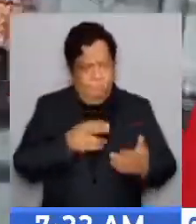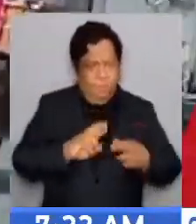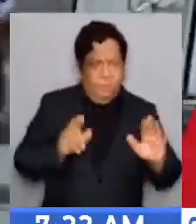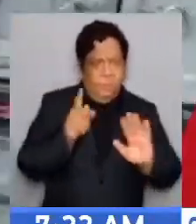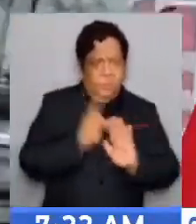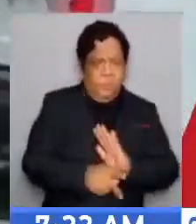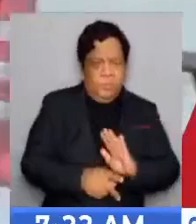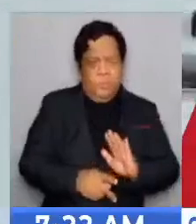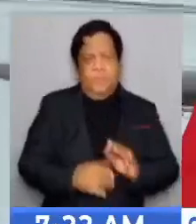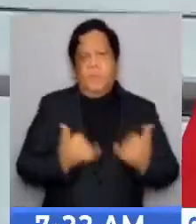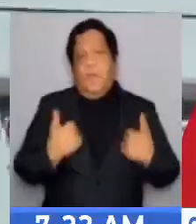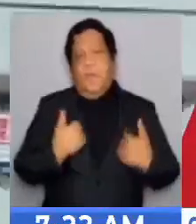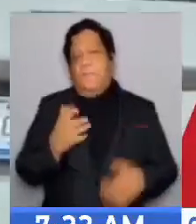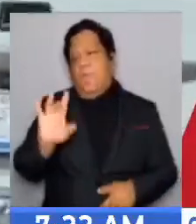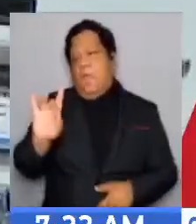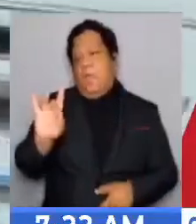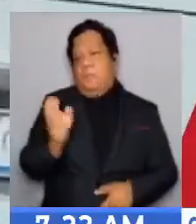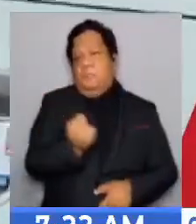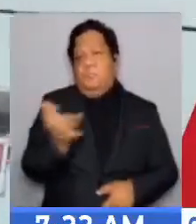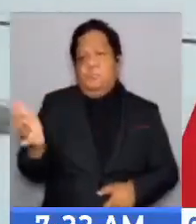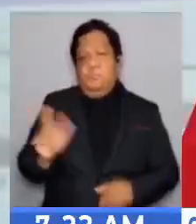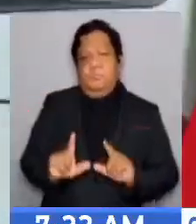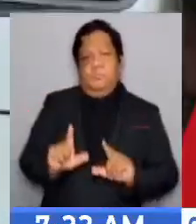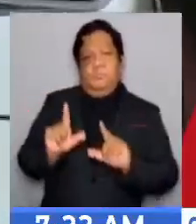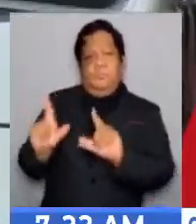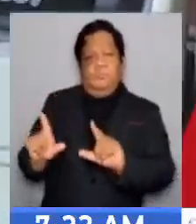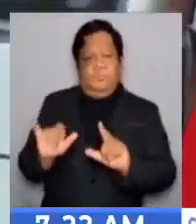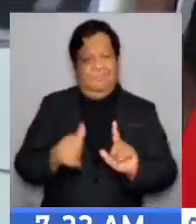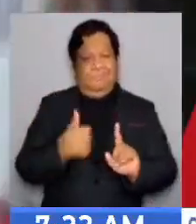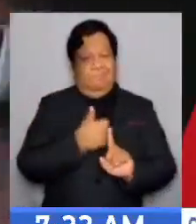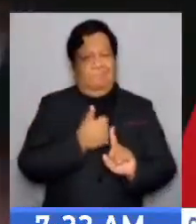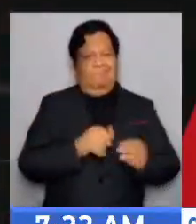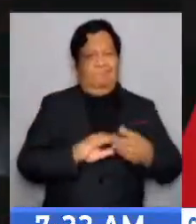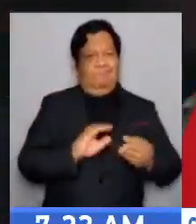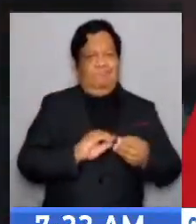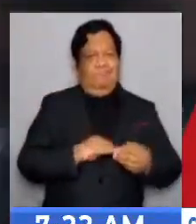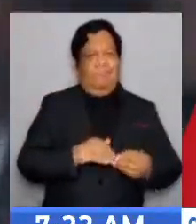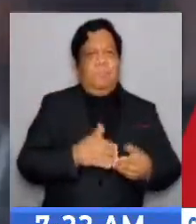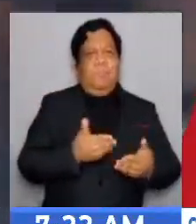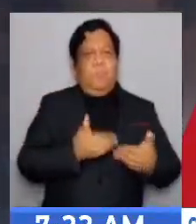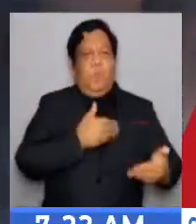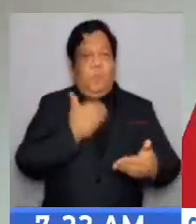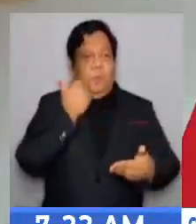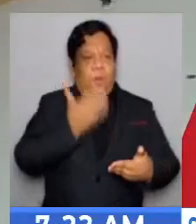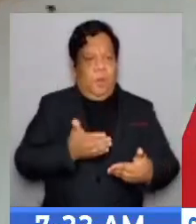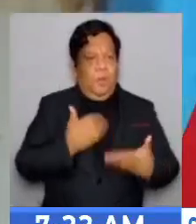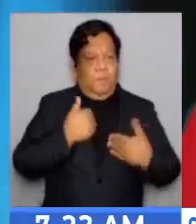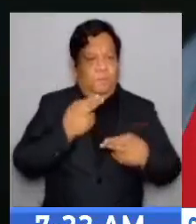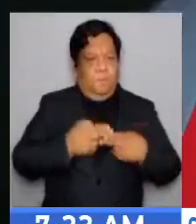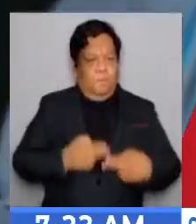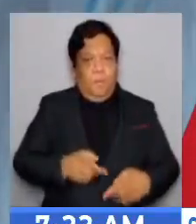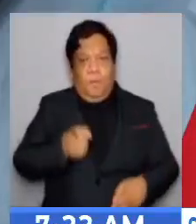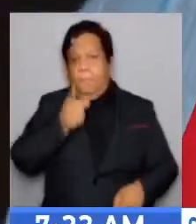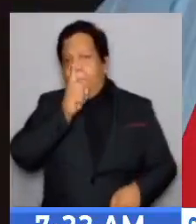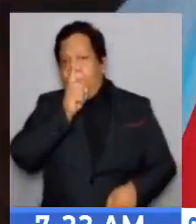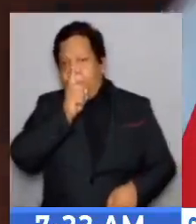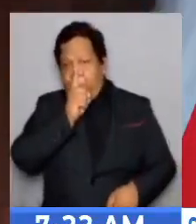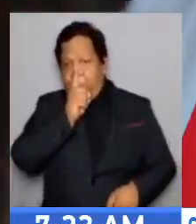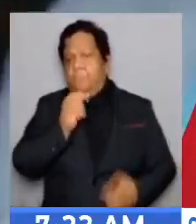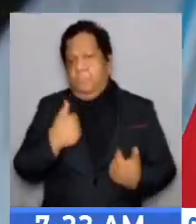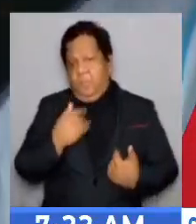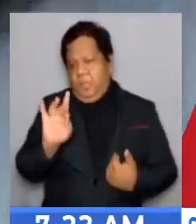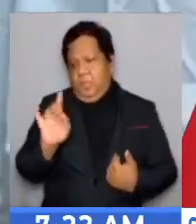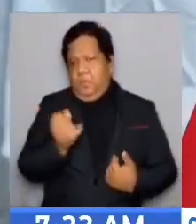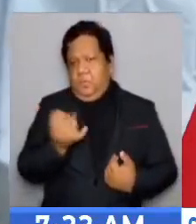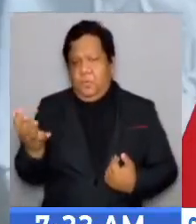na binanggit daw ni Villamor Palanya bago siya mamatay. Hindi muna sinabi ang kanilang pagkakakilanlan. Hinahanap pa rin ang cellphone ni